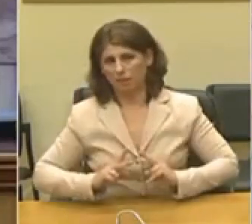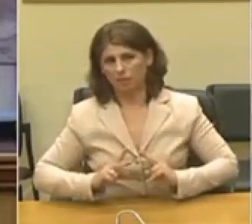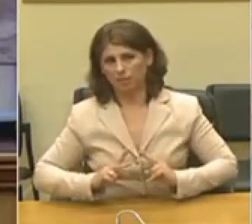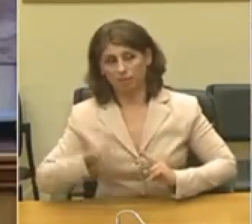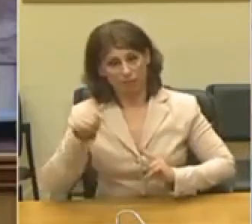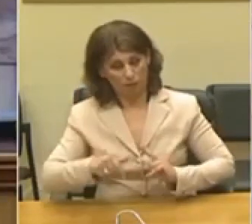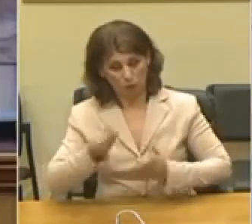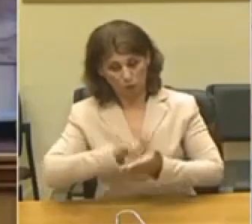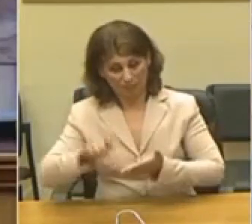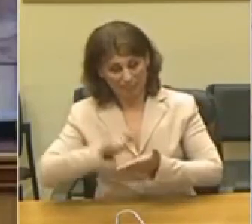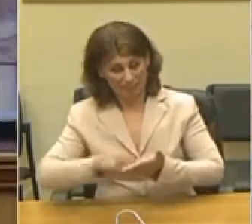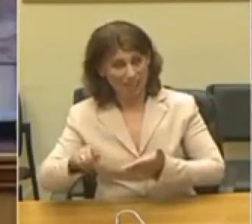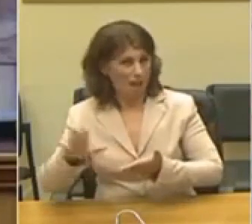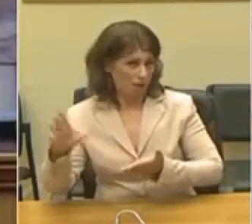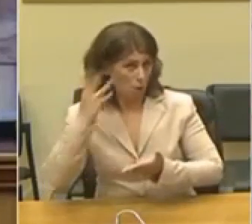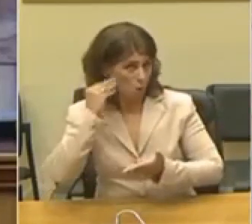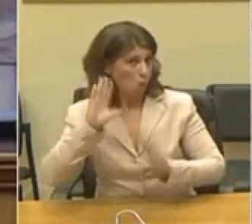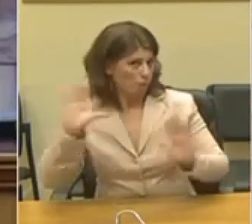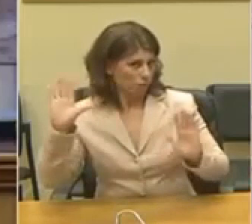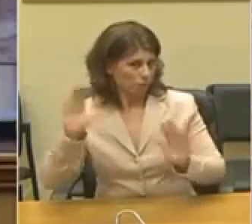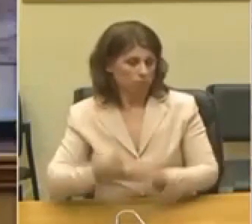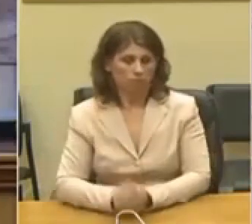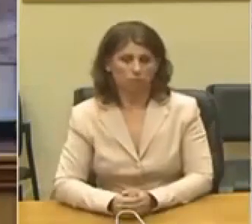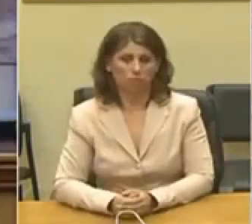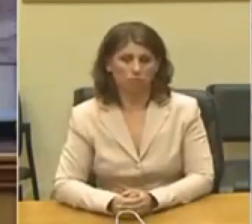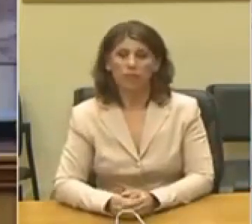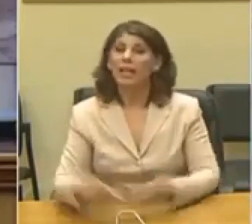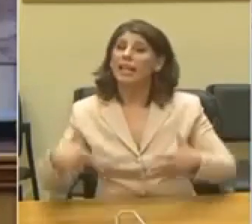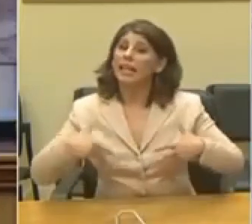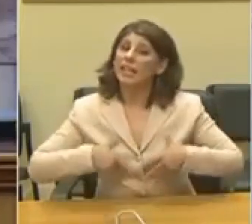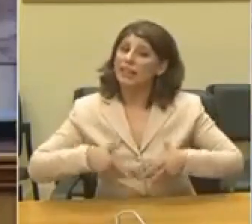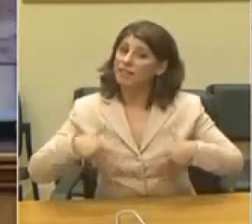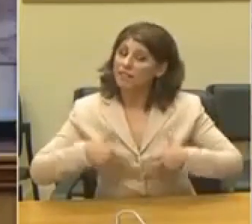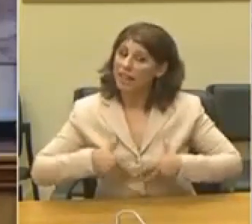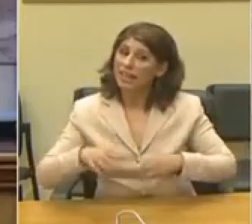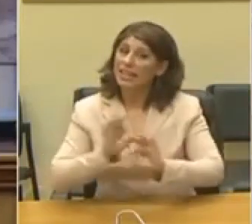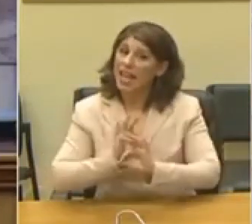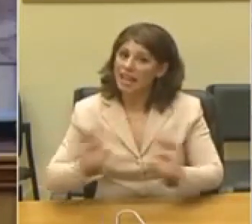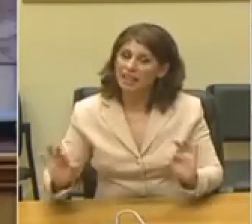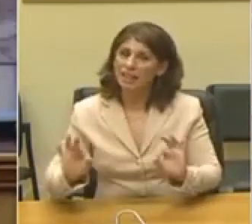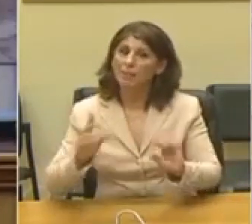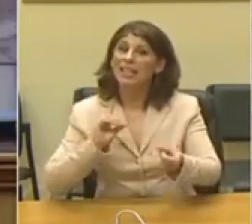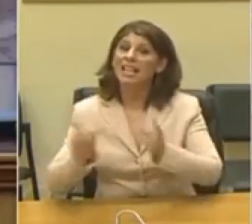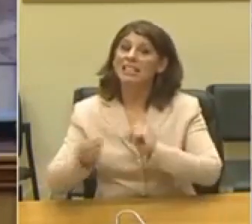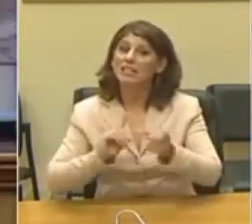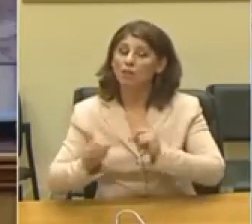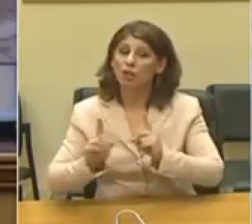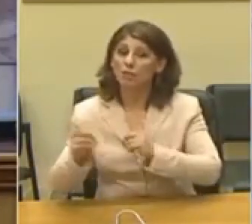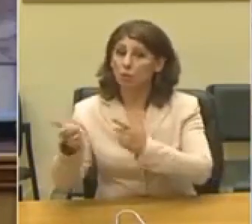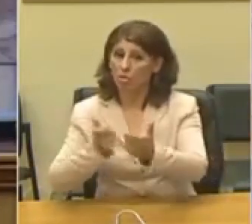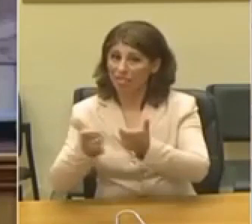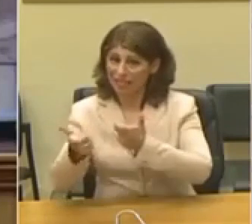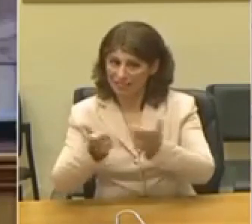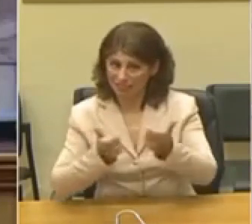Σύμφωνα με το σενάριο αυτό, η κυβέρνηση είναι έτοιμη να συμφωνήσει με τους δανειστές